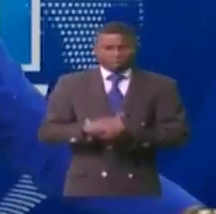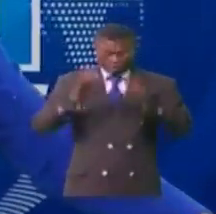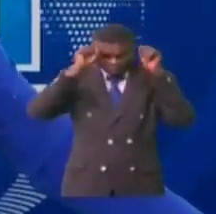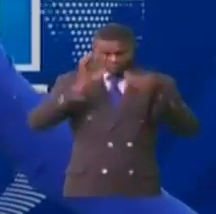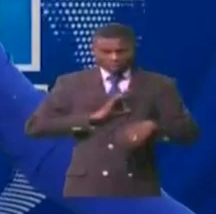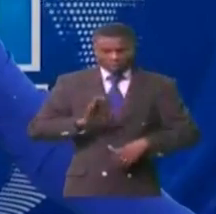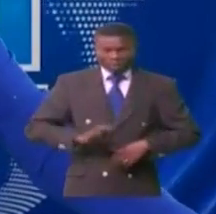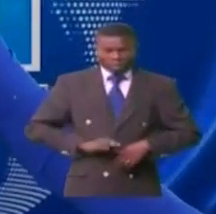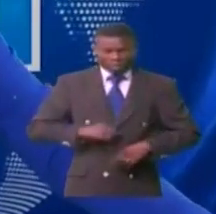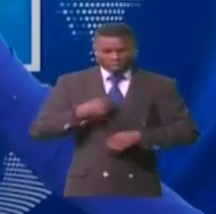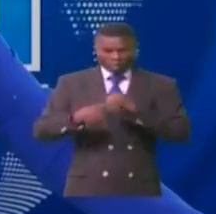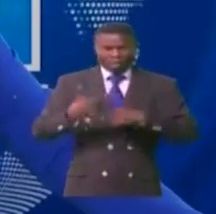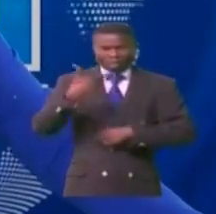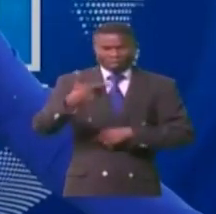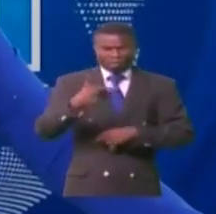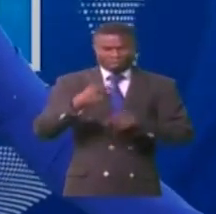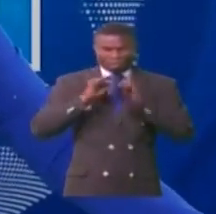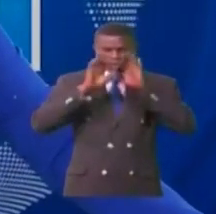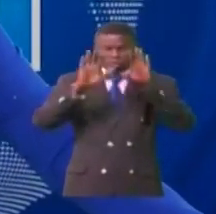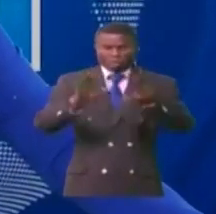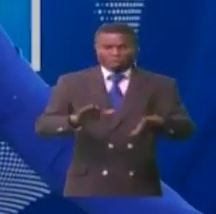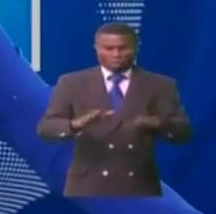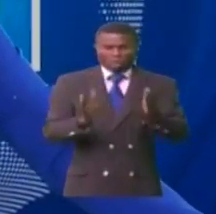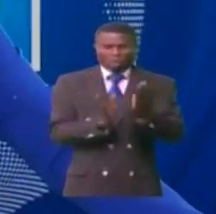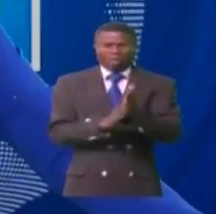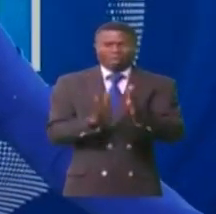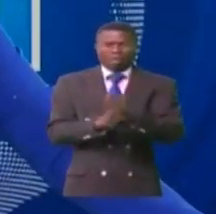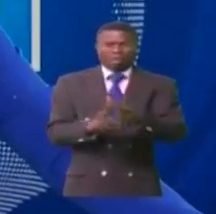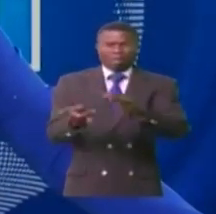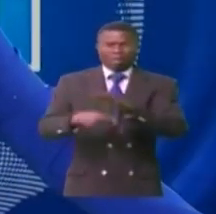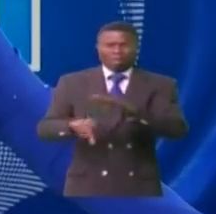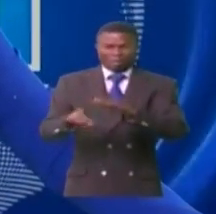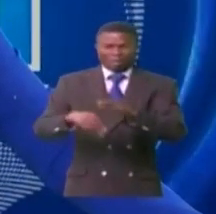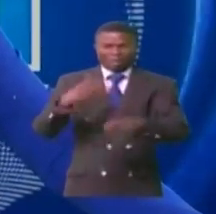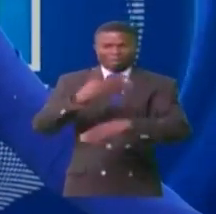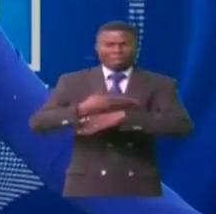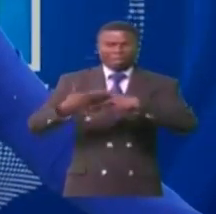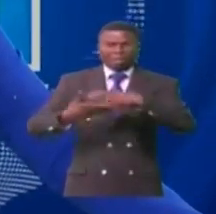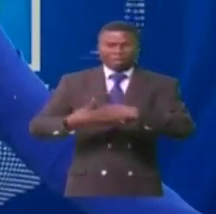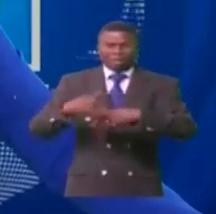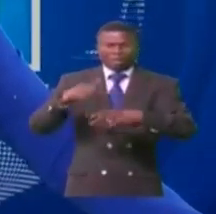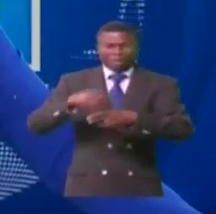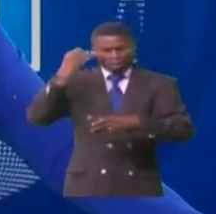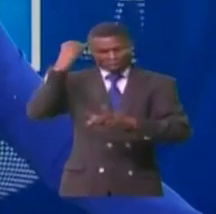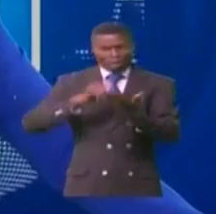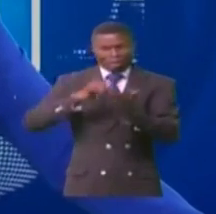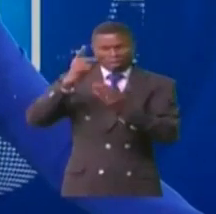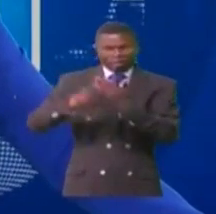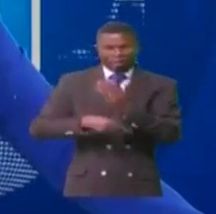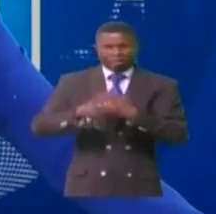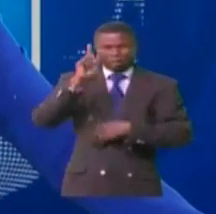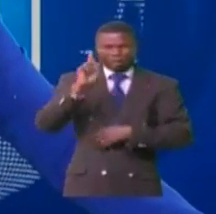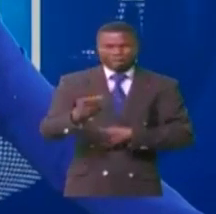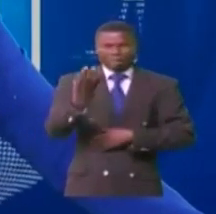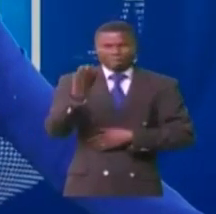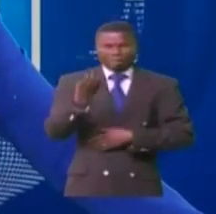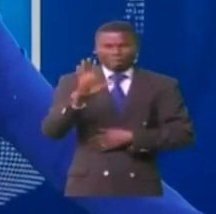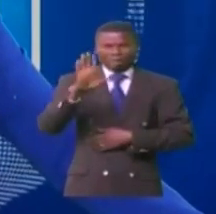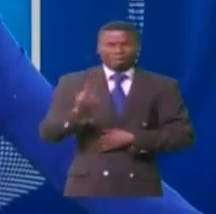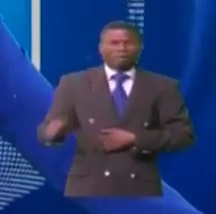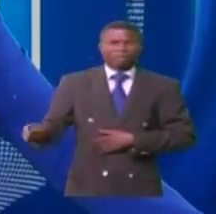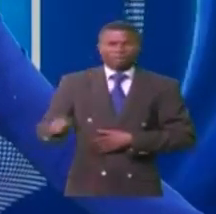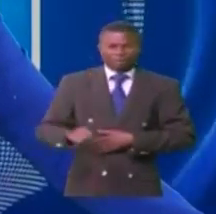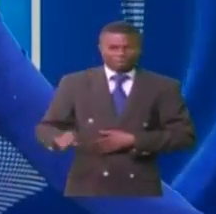Qui a procédé ce mardi à l'inauguration d'une école construite dans le cadre du développement local des